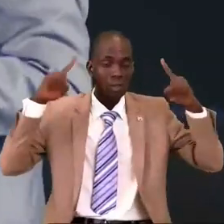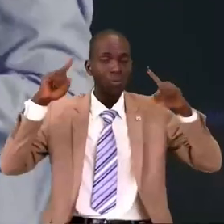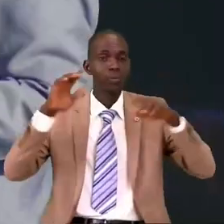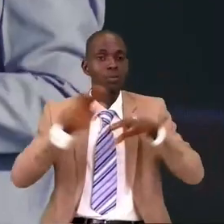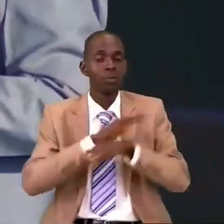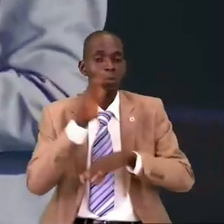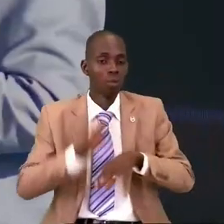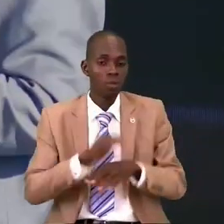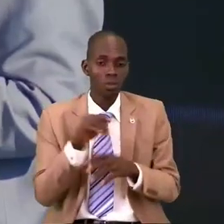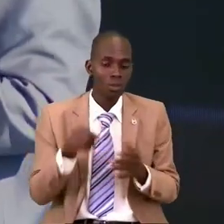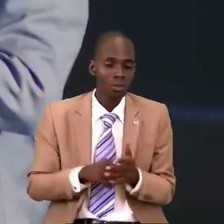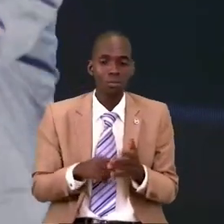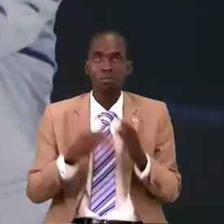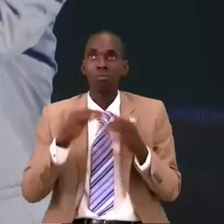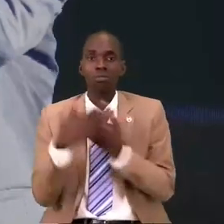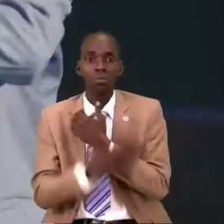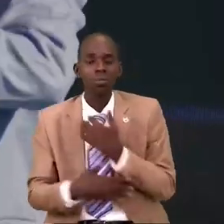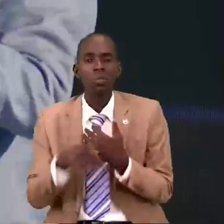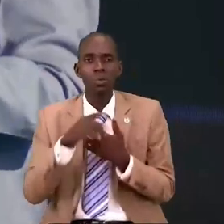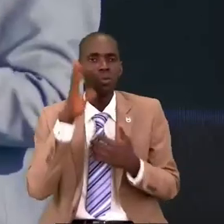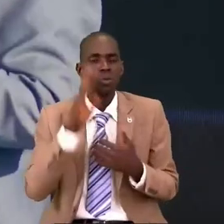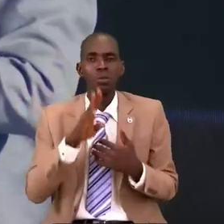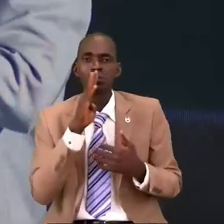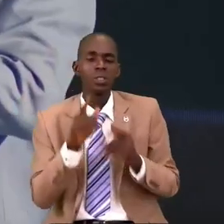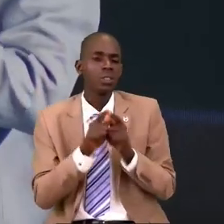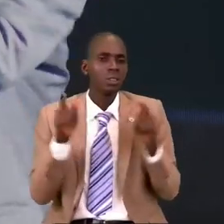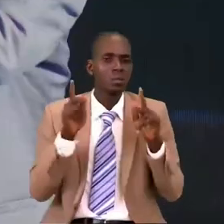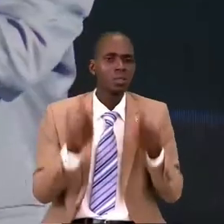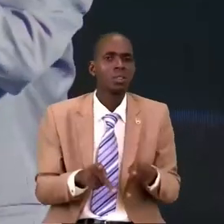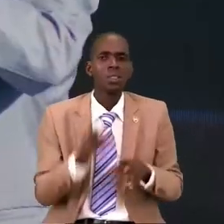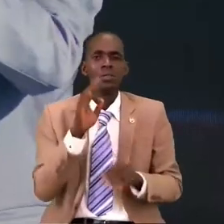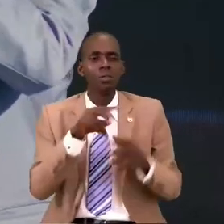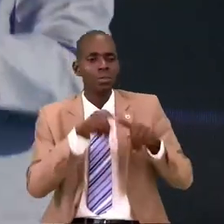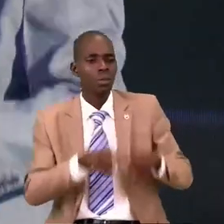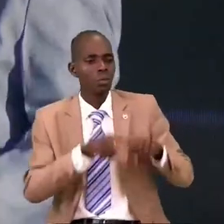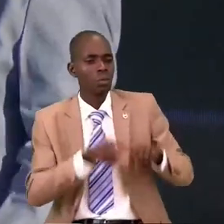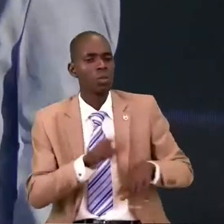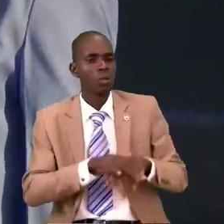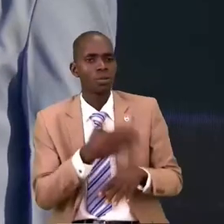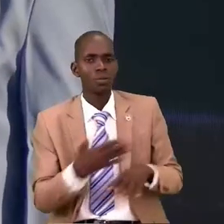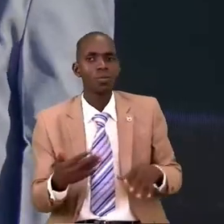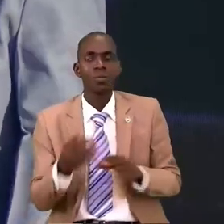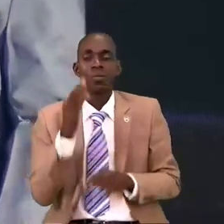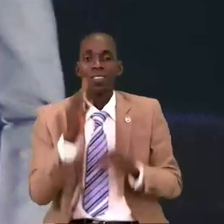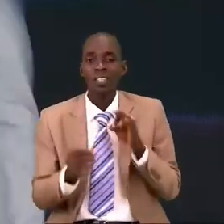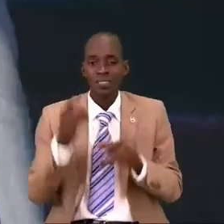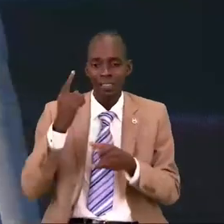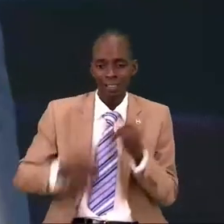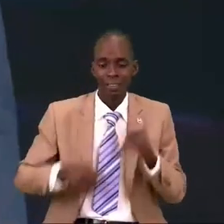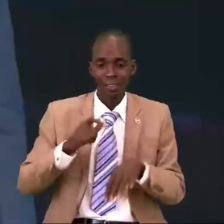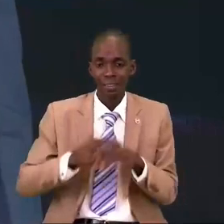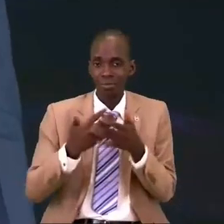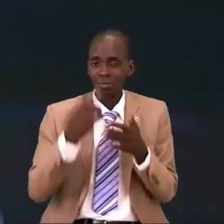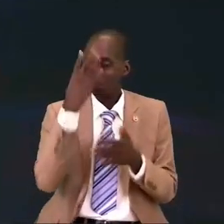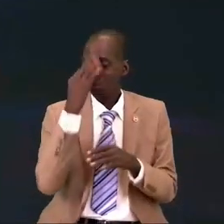Si la dernière fois, avant d'aller dormir la nuit, tu lis les informations, il y a une page, oh, il y a